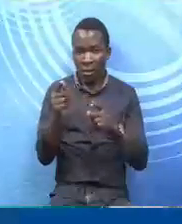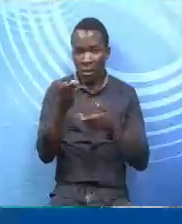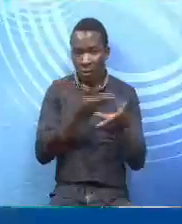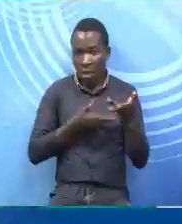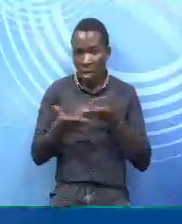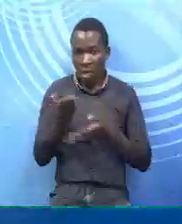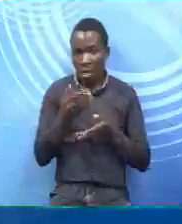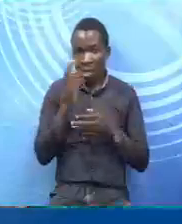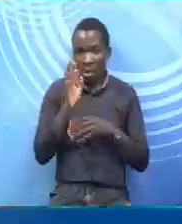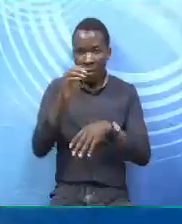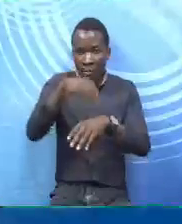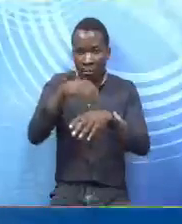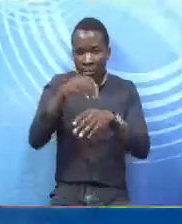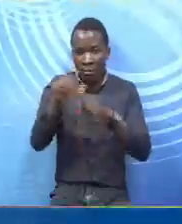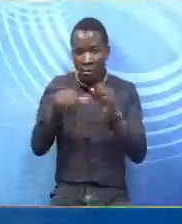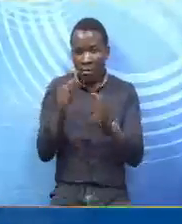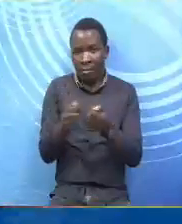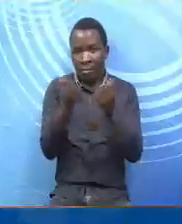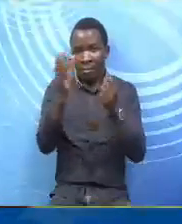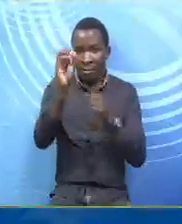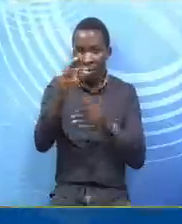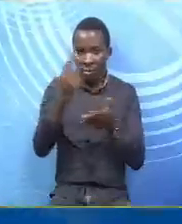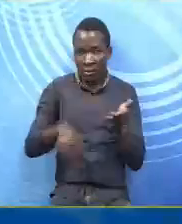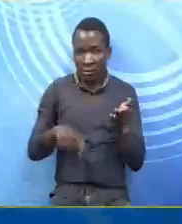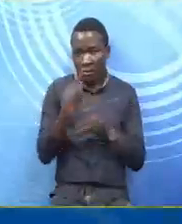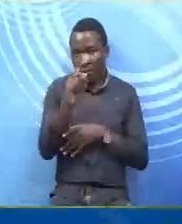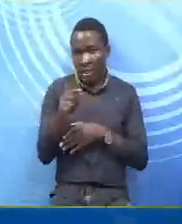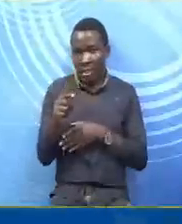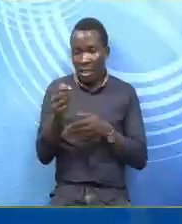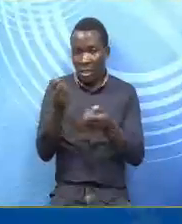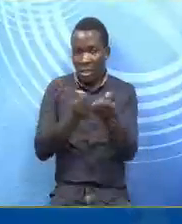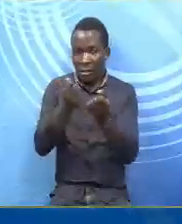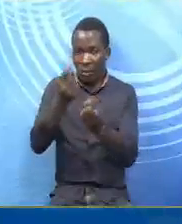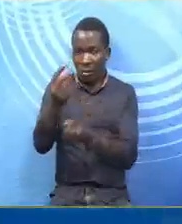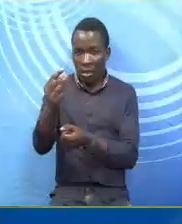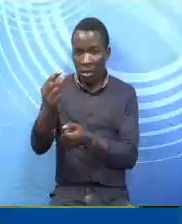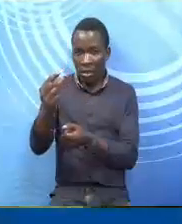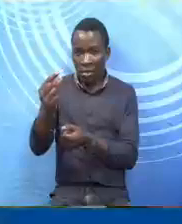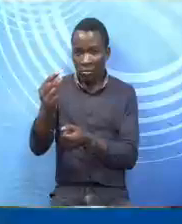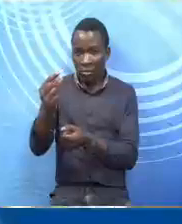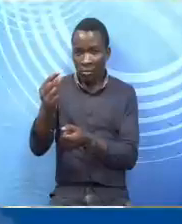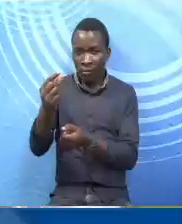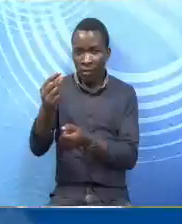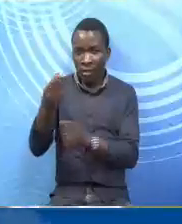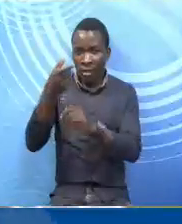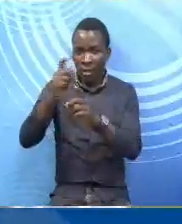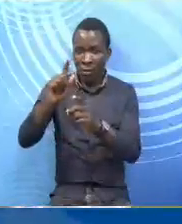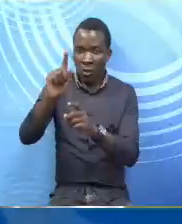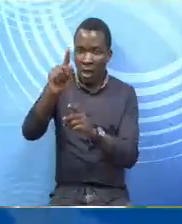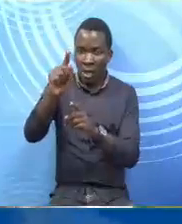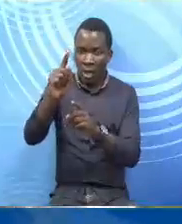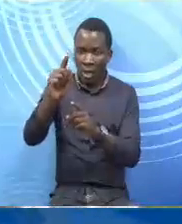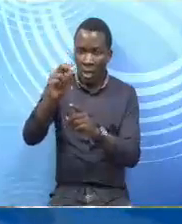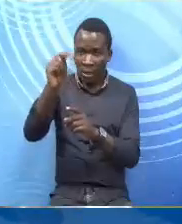iyi mpanuka nk'icyayiteye. Ivatiri yaturukaga ruguru. Mu guturuka ruguru uriya mushoferi wo hakurya